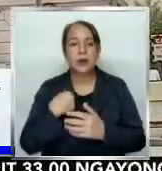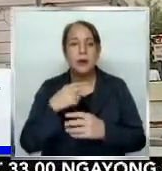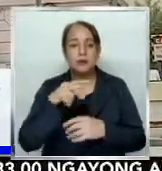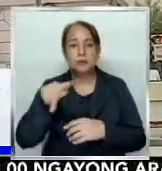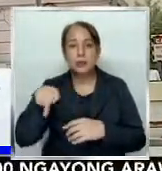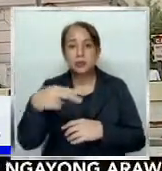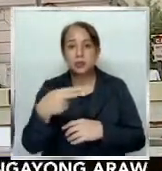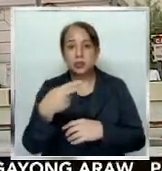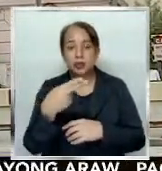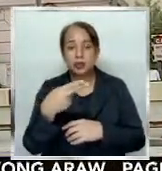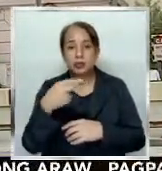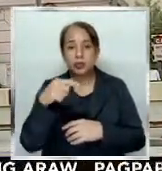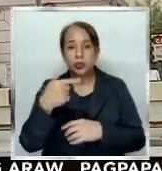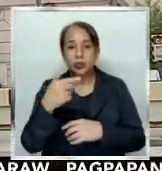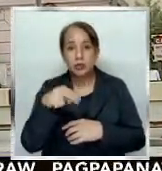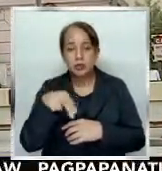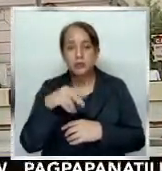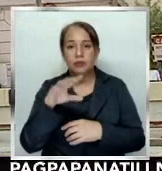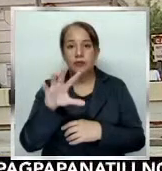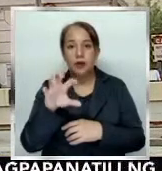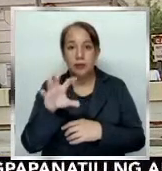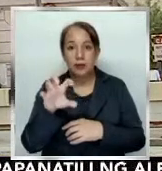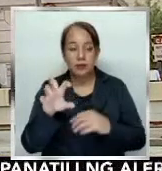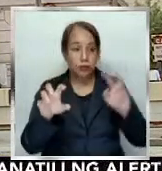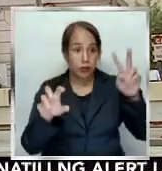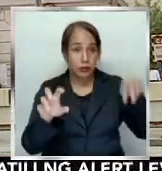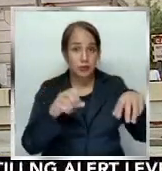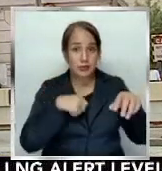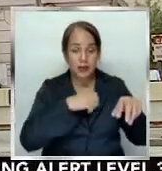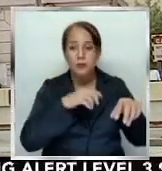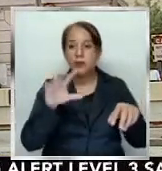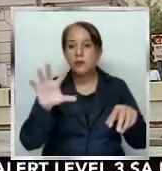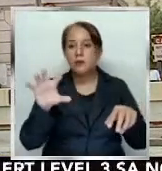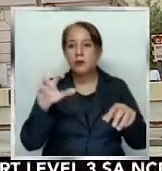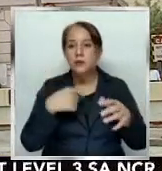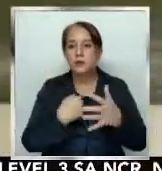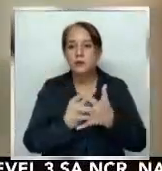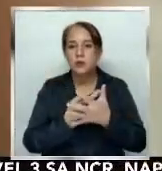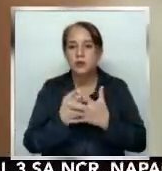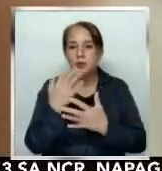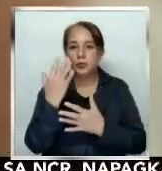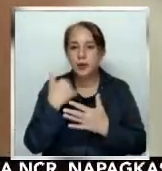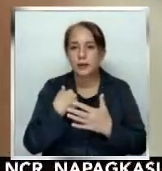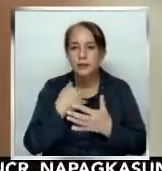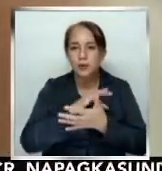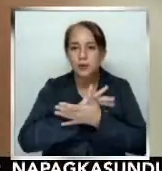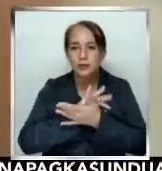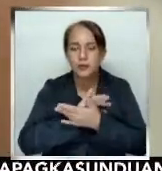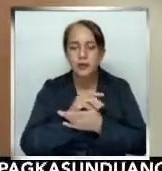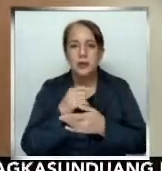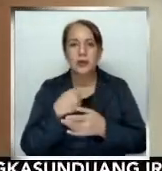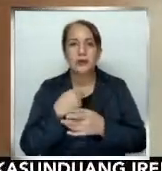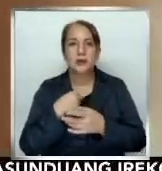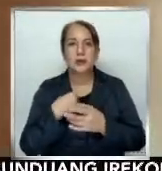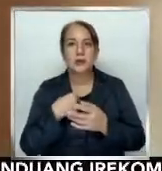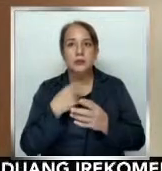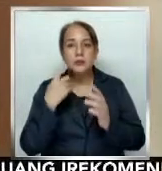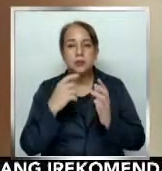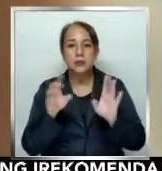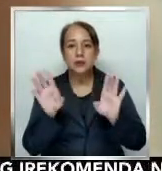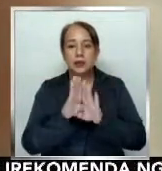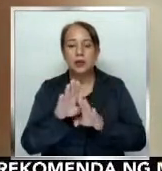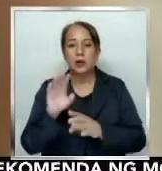Hospital, 500 sa 2,000 nilang healthcare worker ang naka-quarantine dahil may COVID. Sinara na namin ang outpatient department